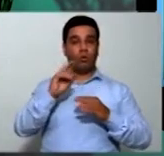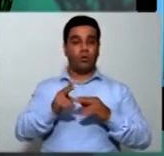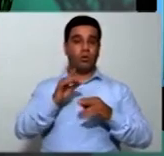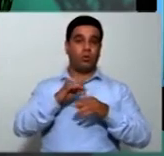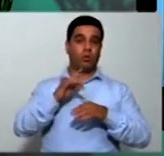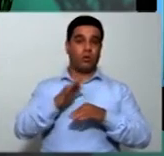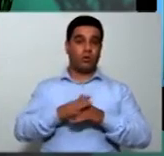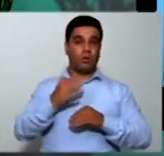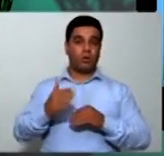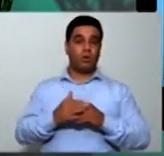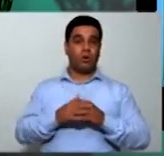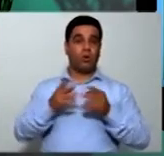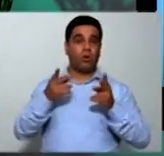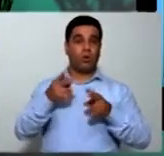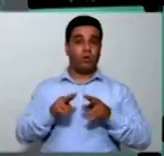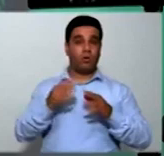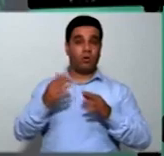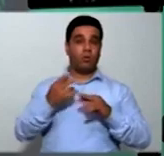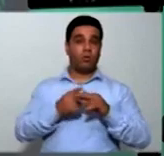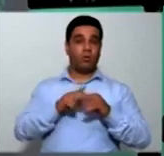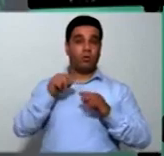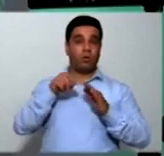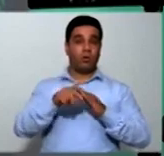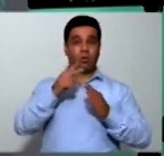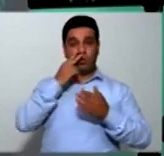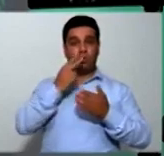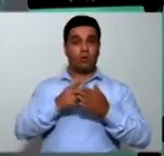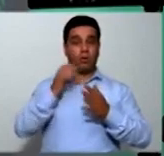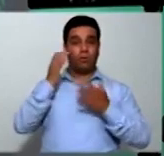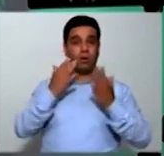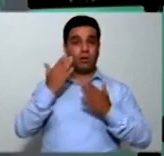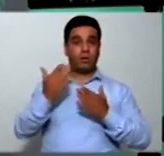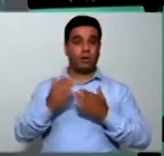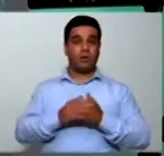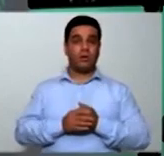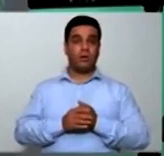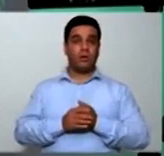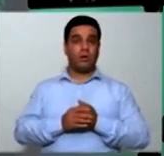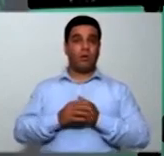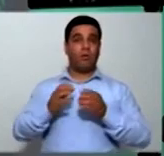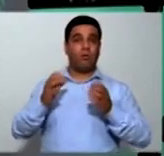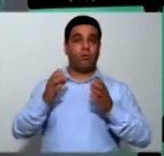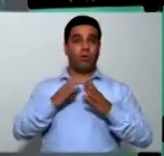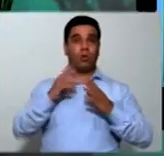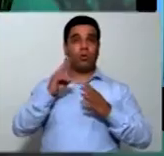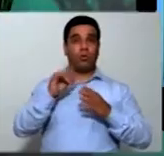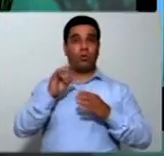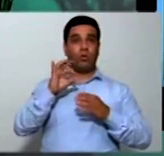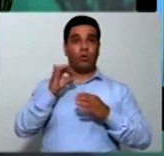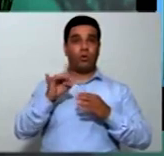edi. Qolaversa, bundan ko'zlangan maqsad boy quloq